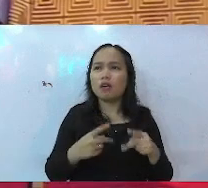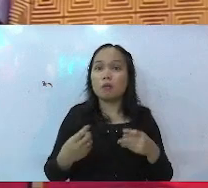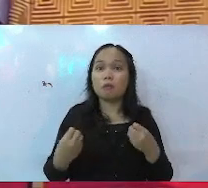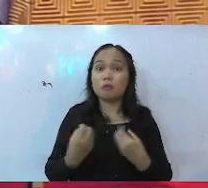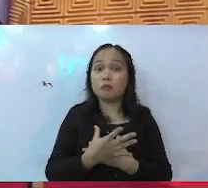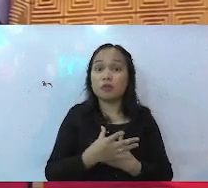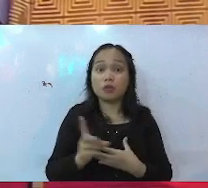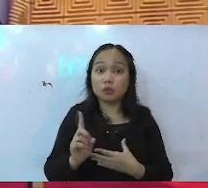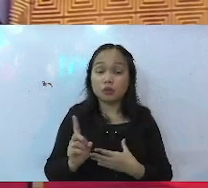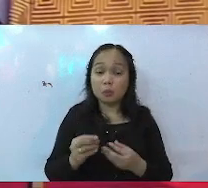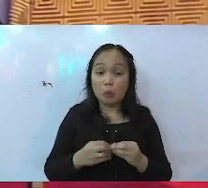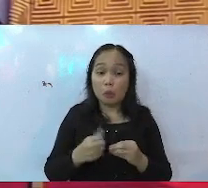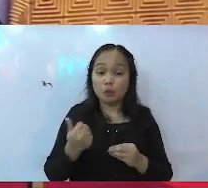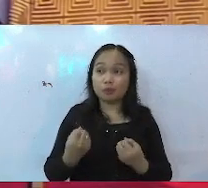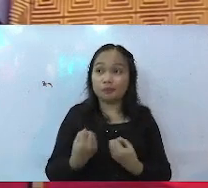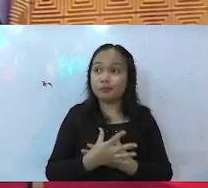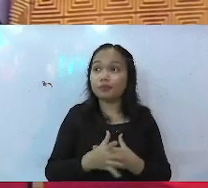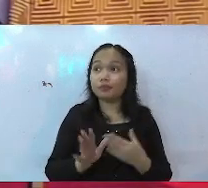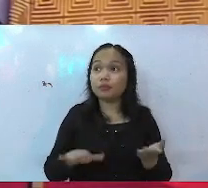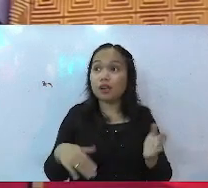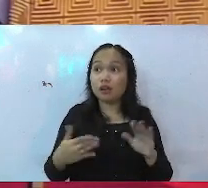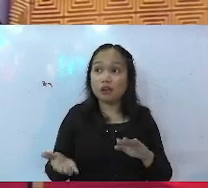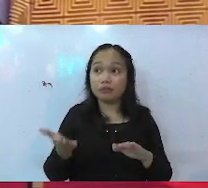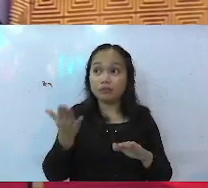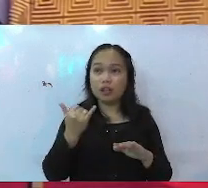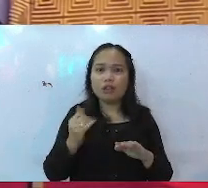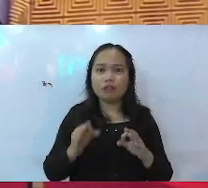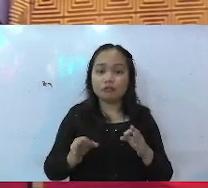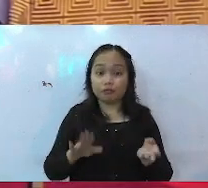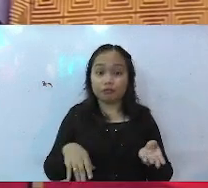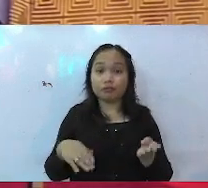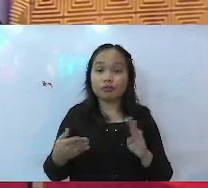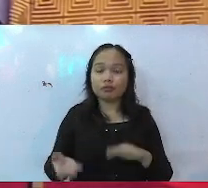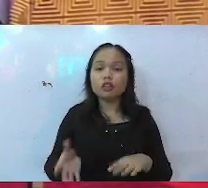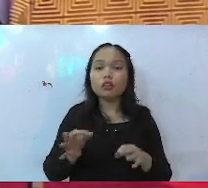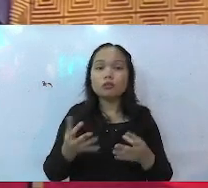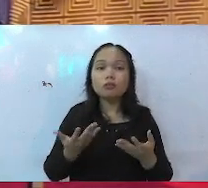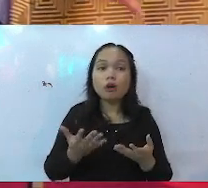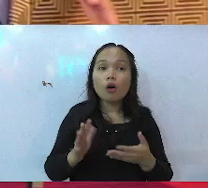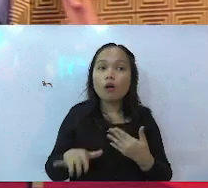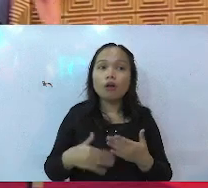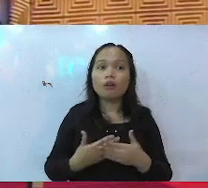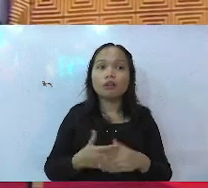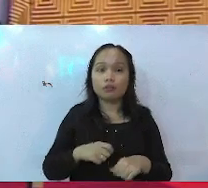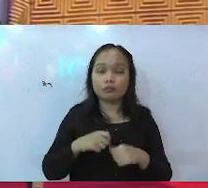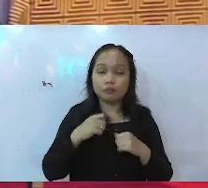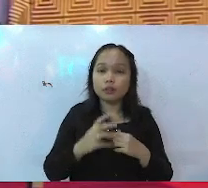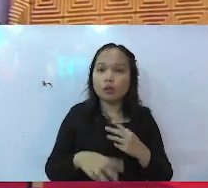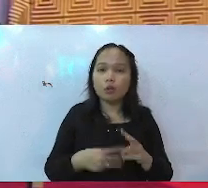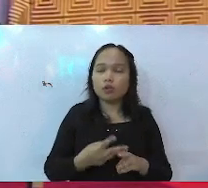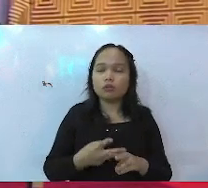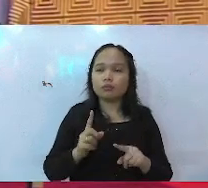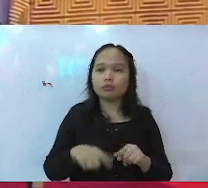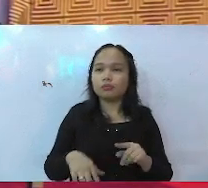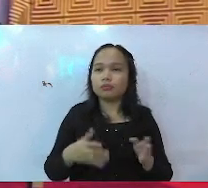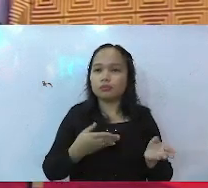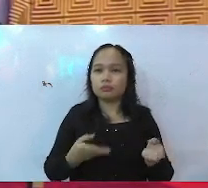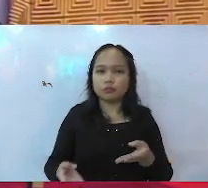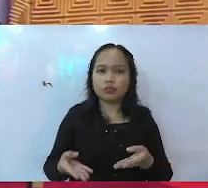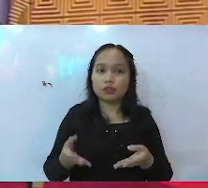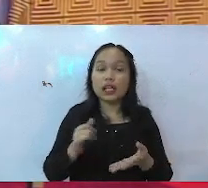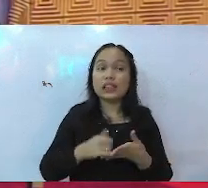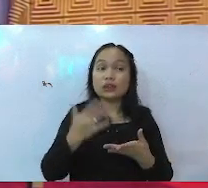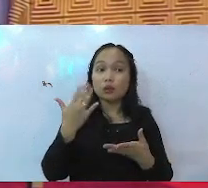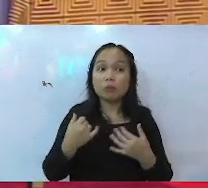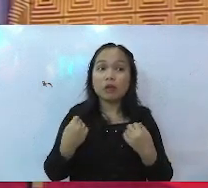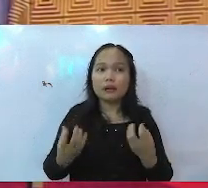death kasi alam nila na pag sila namatay lahat ng pinagmamalaki nila sa mundo Hindi na nila madadala Kaya maraming takot